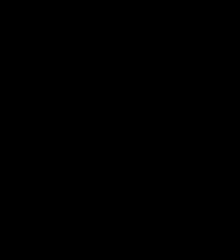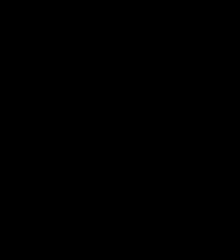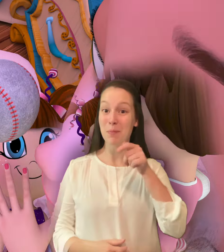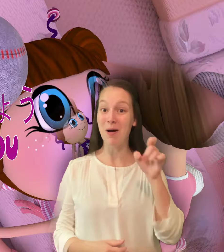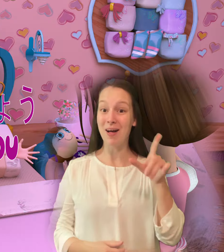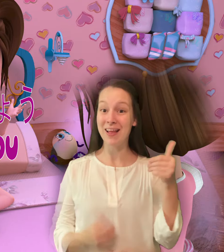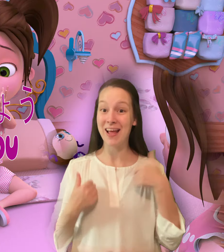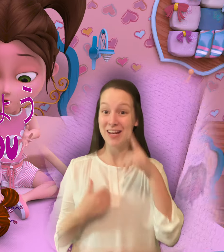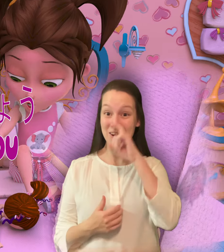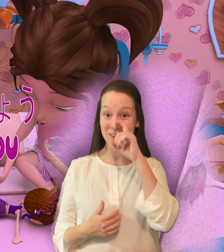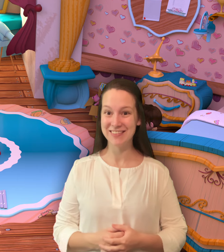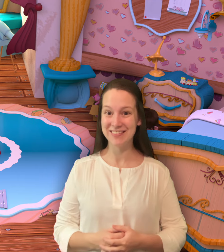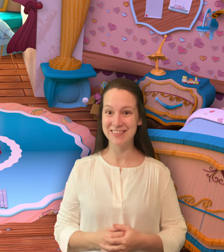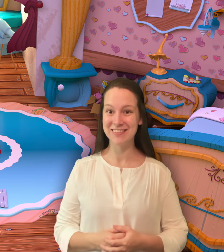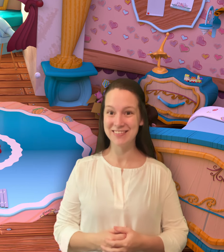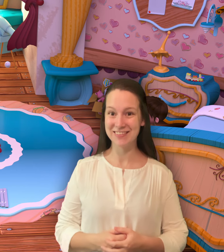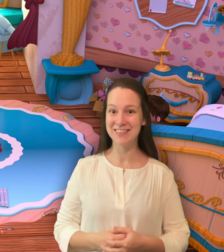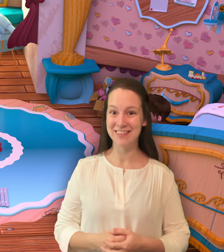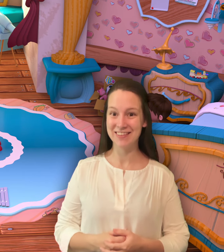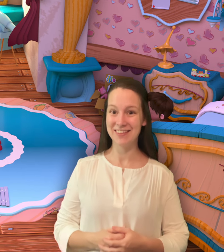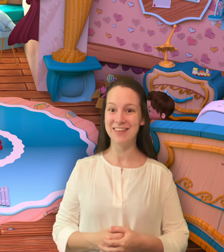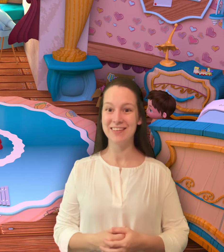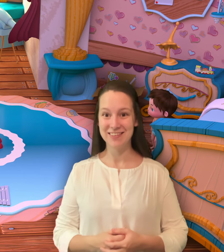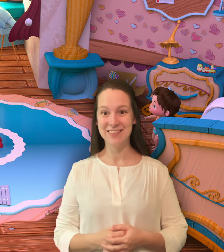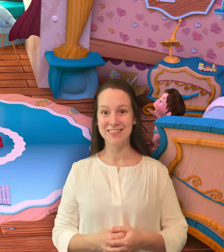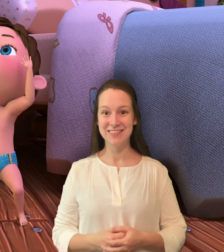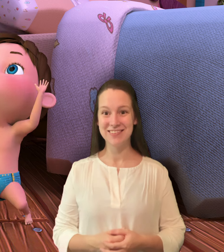てるポリーさんの人形